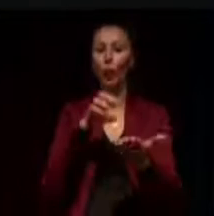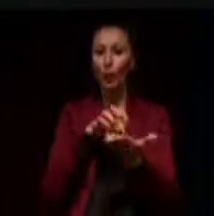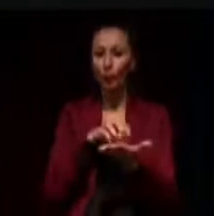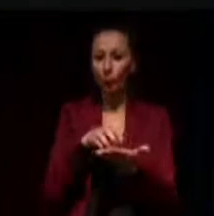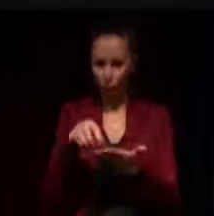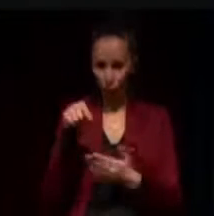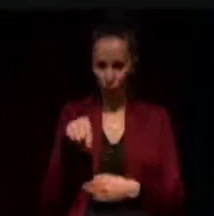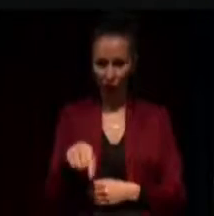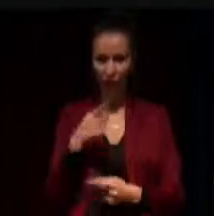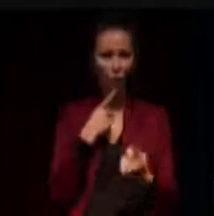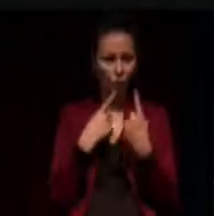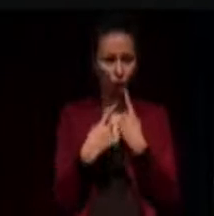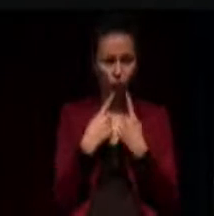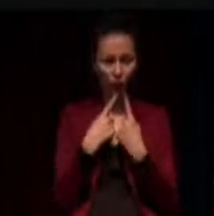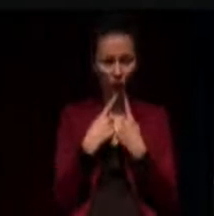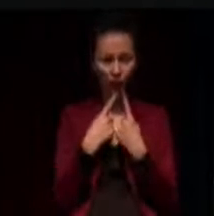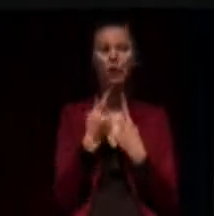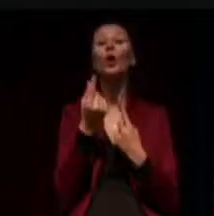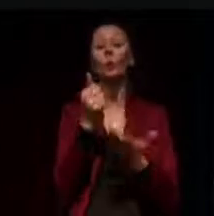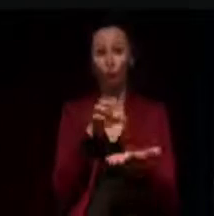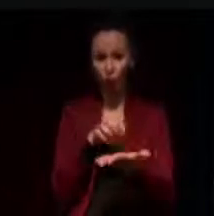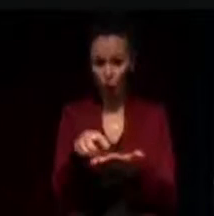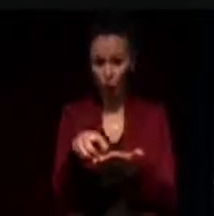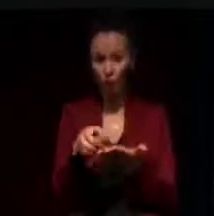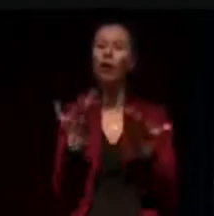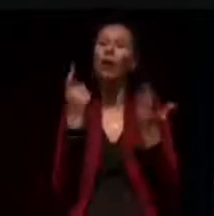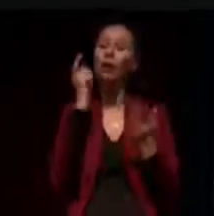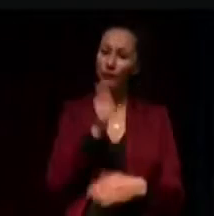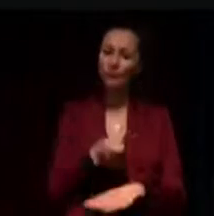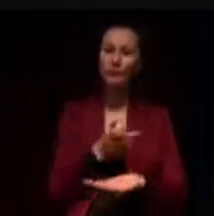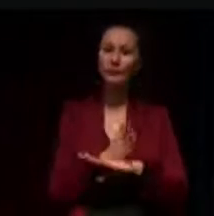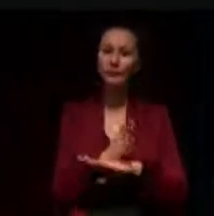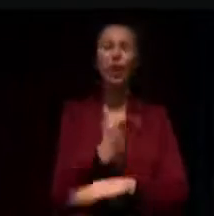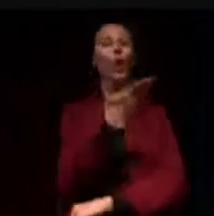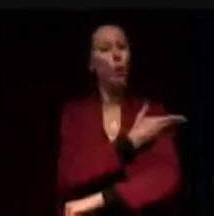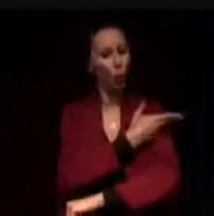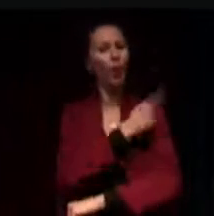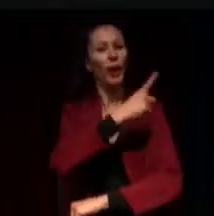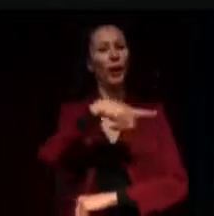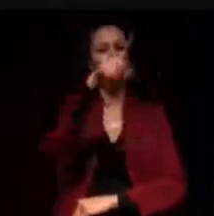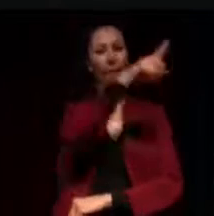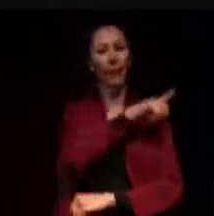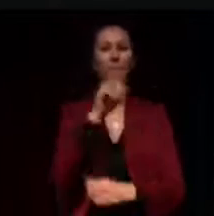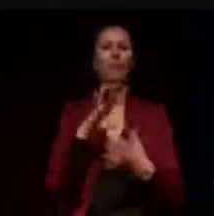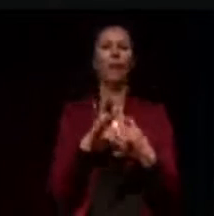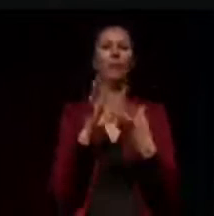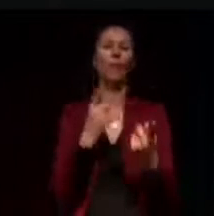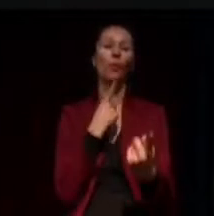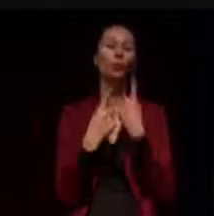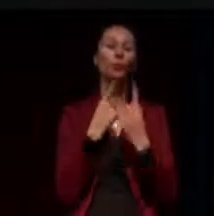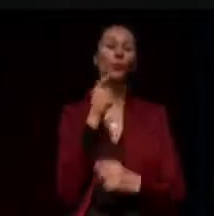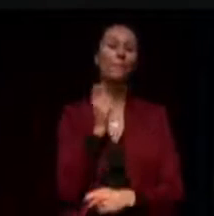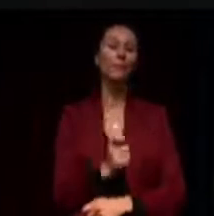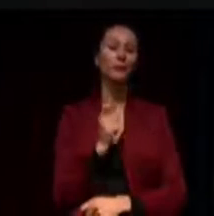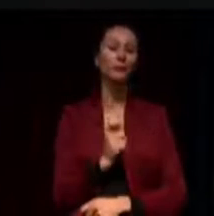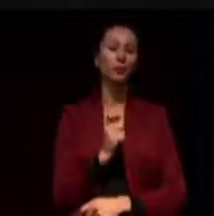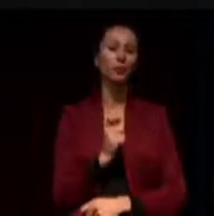bütçe konuşuyorsak, bütçe konuşacaksak aslında ülkeyi de bir anlamda konuşmak